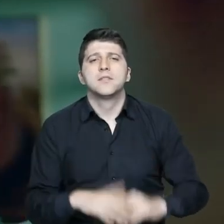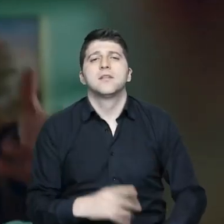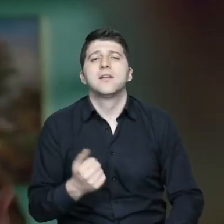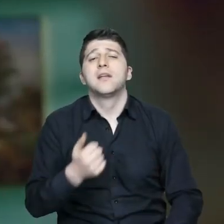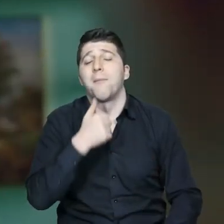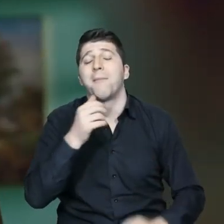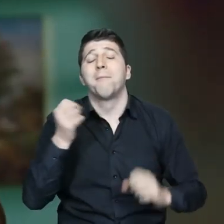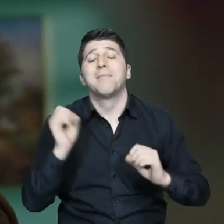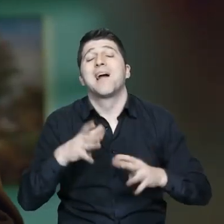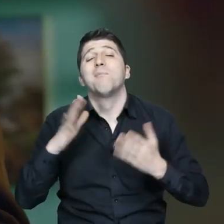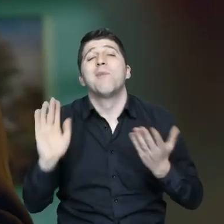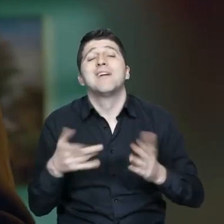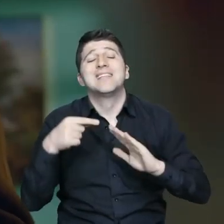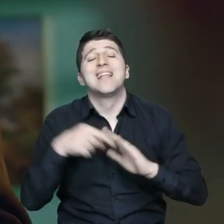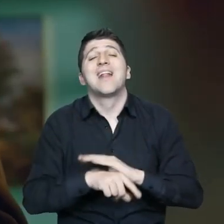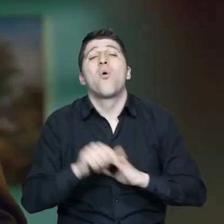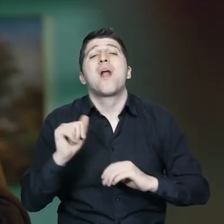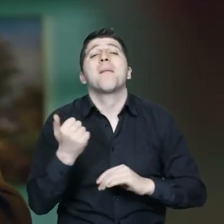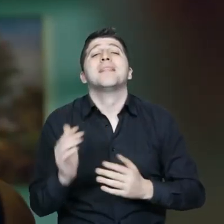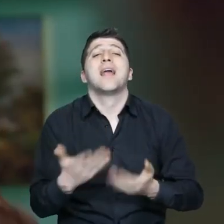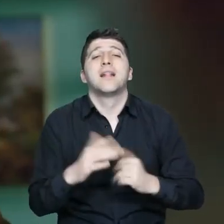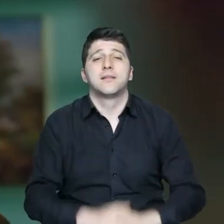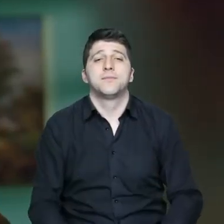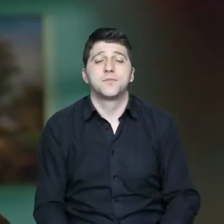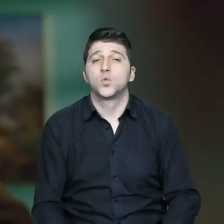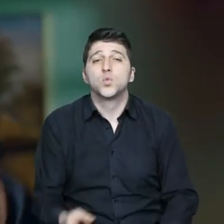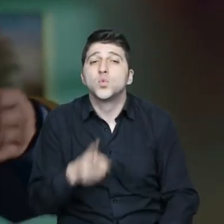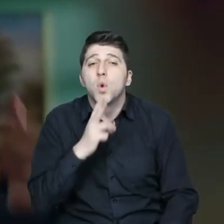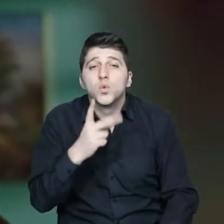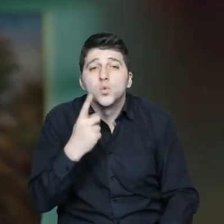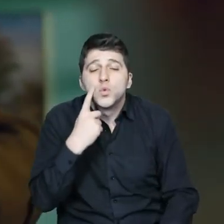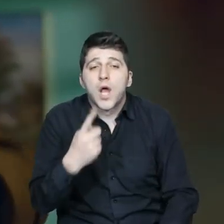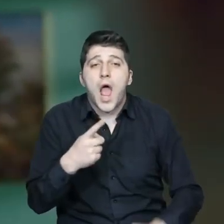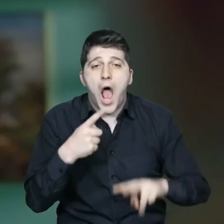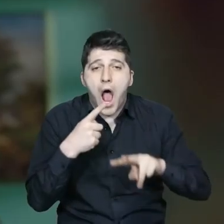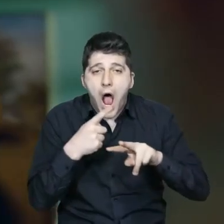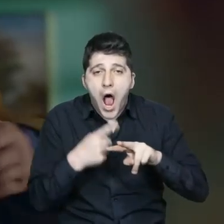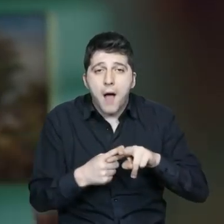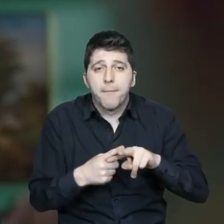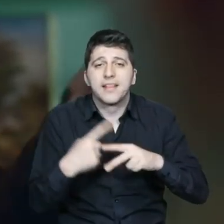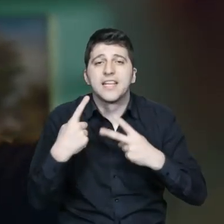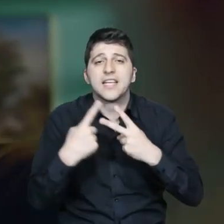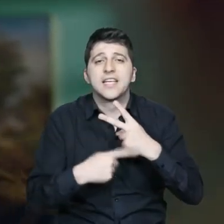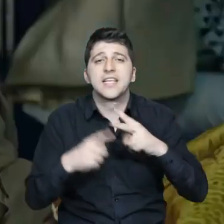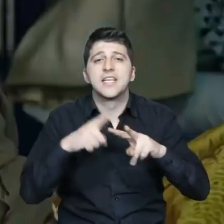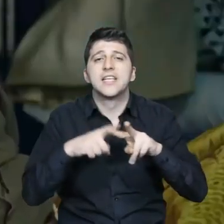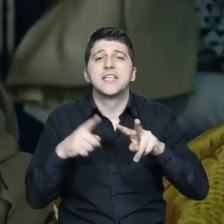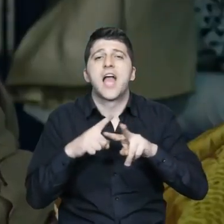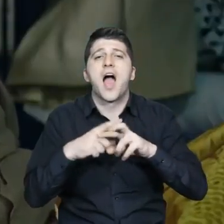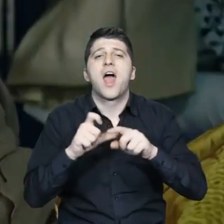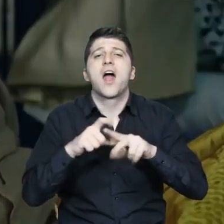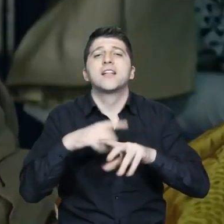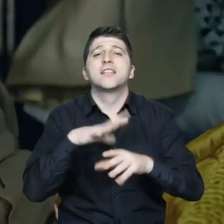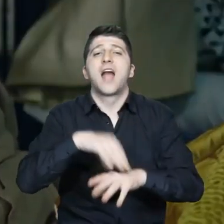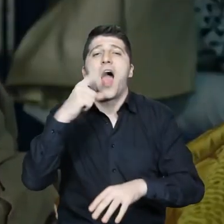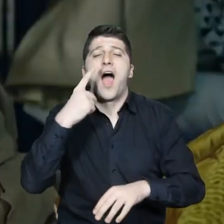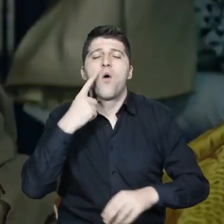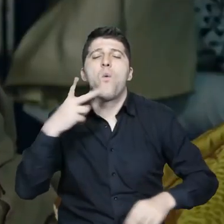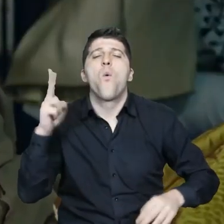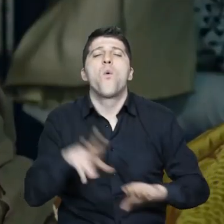baba bırak şimdi teferruatları, detayları. Neticede Ahmet Yanardağ öldü.